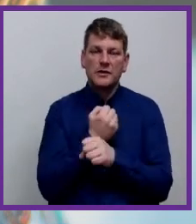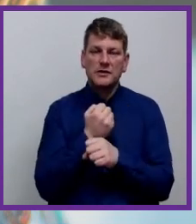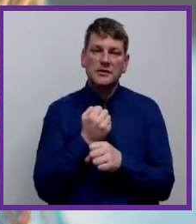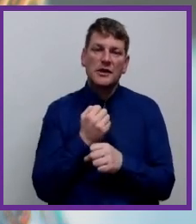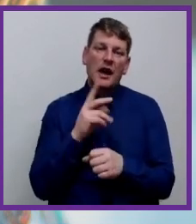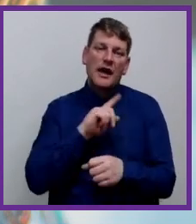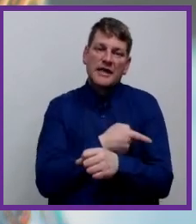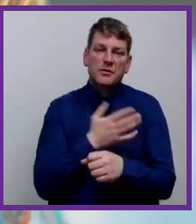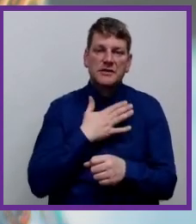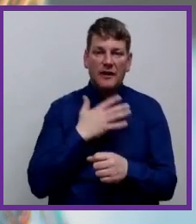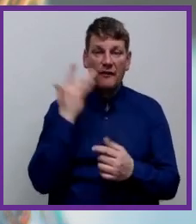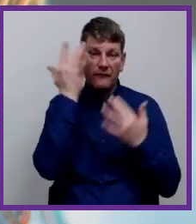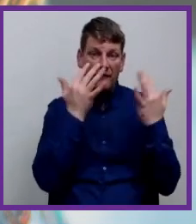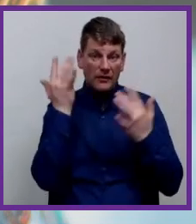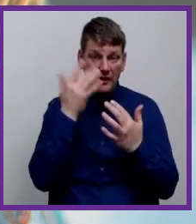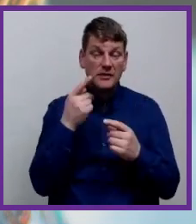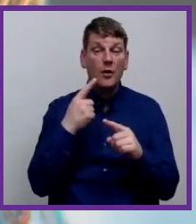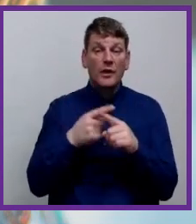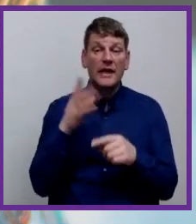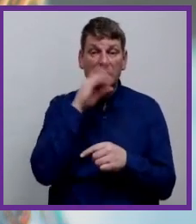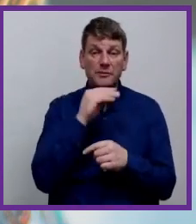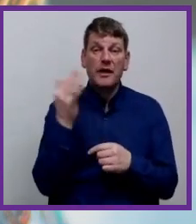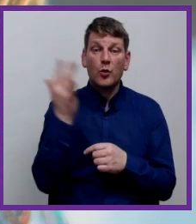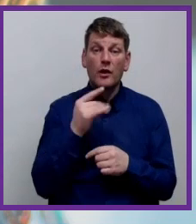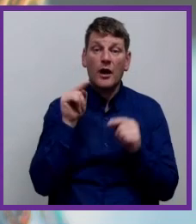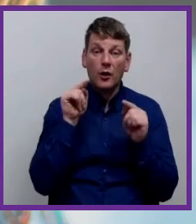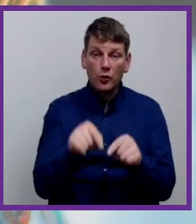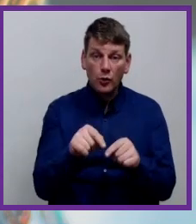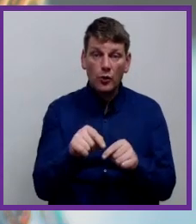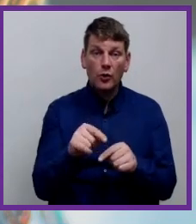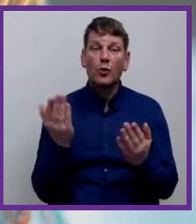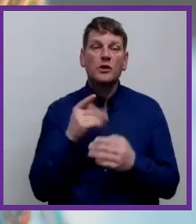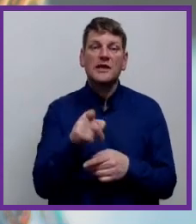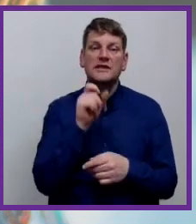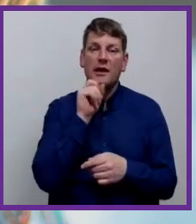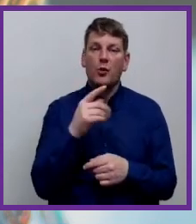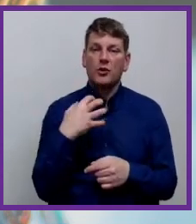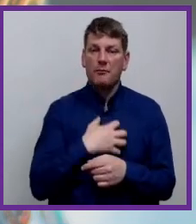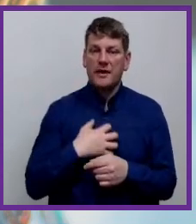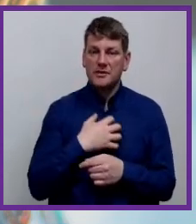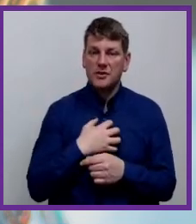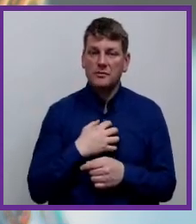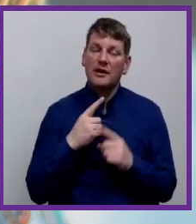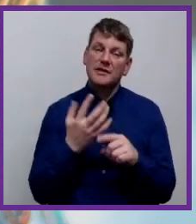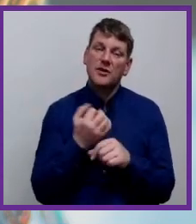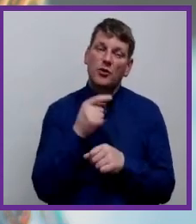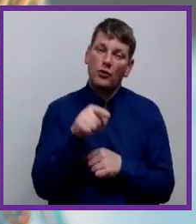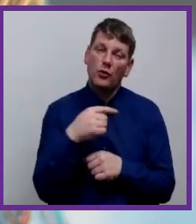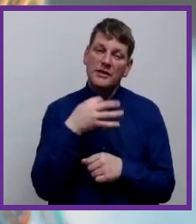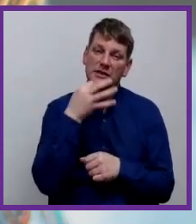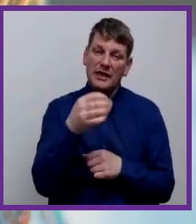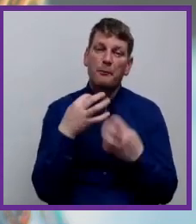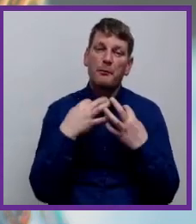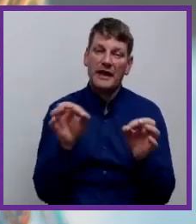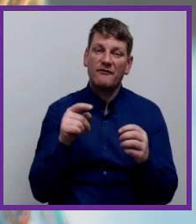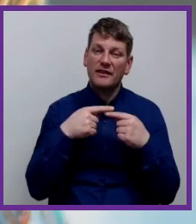iespējams, ar savām fantāzijām, un iespējams nonāk arī tur, kur tas nebūtu nepieciešams. Līdz ar to es teiktu, ka šī te brīva